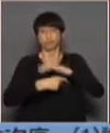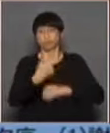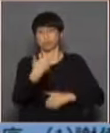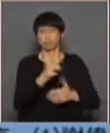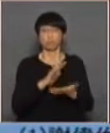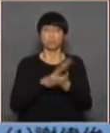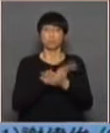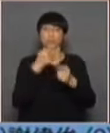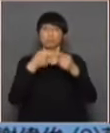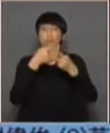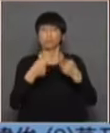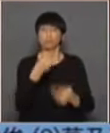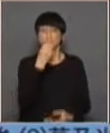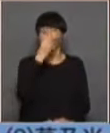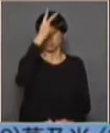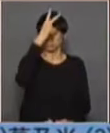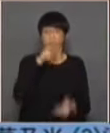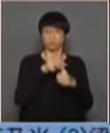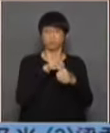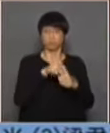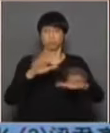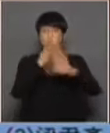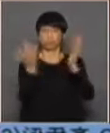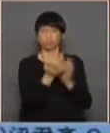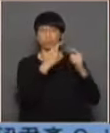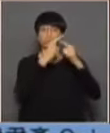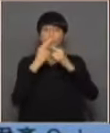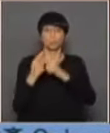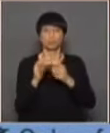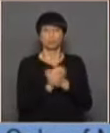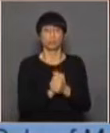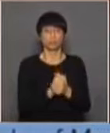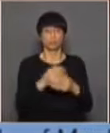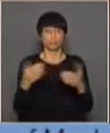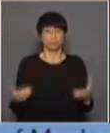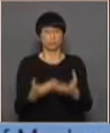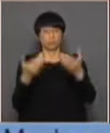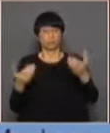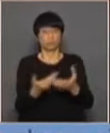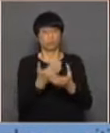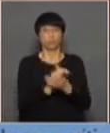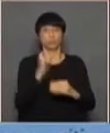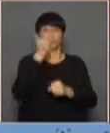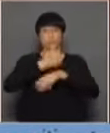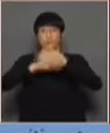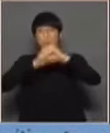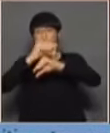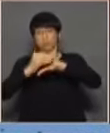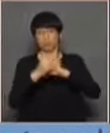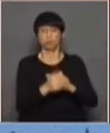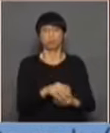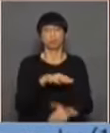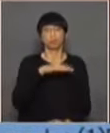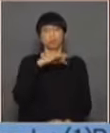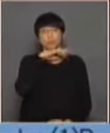来特区政府强迫全体香港人付钞兴建大白象式的基建项目，未见其